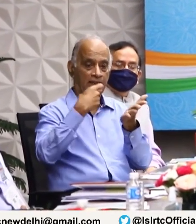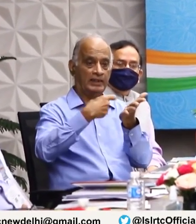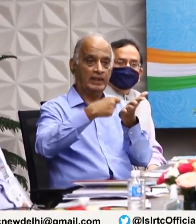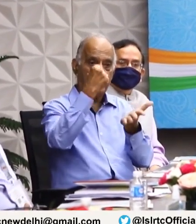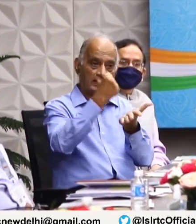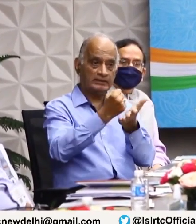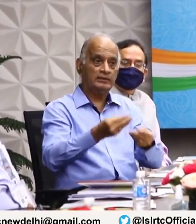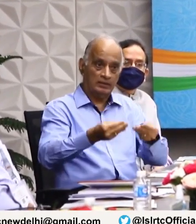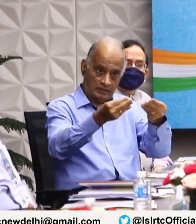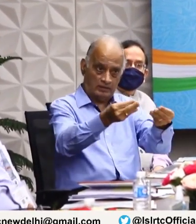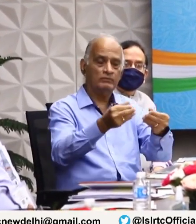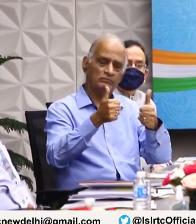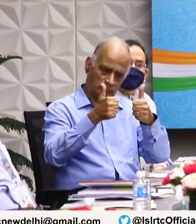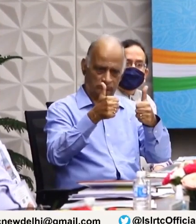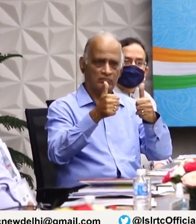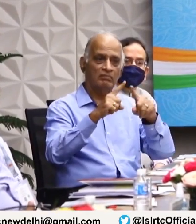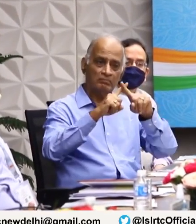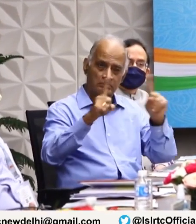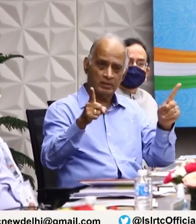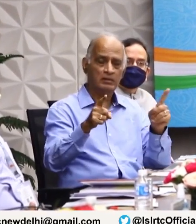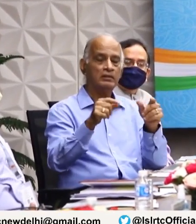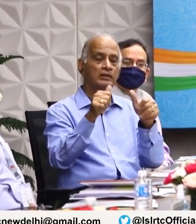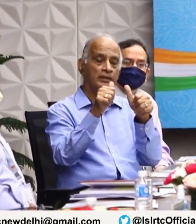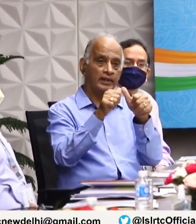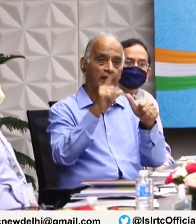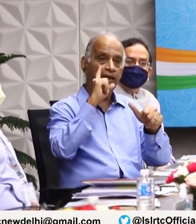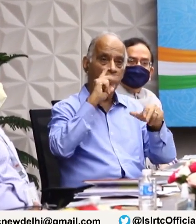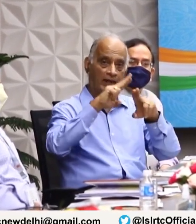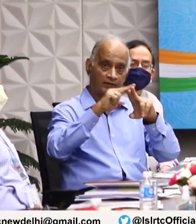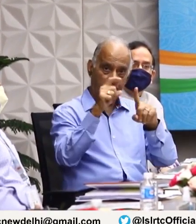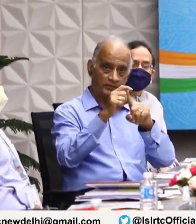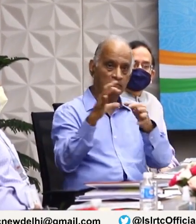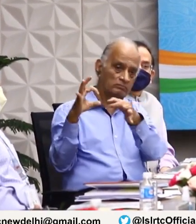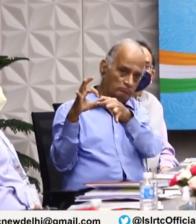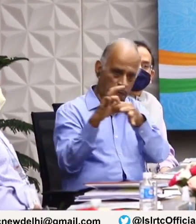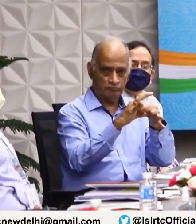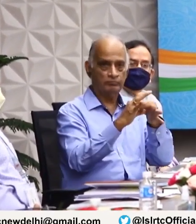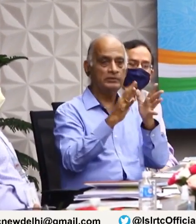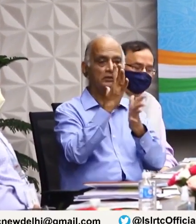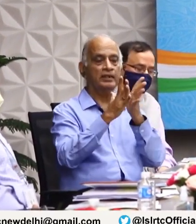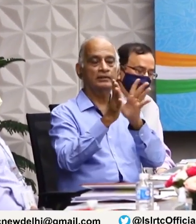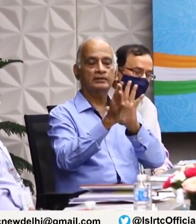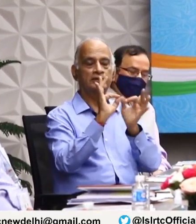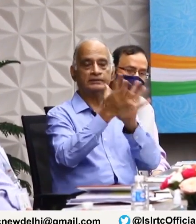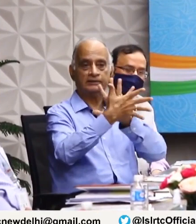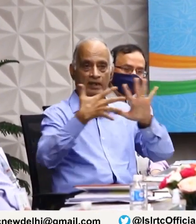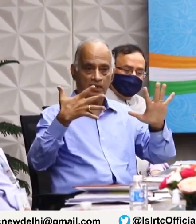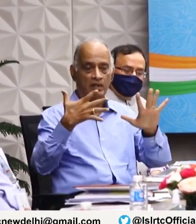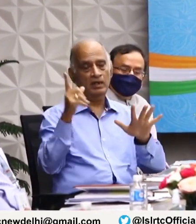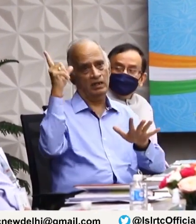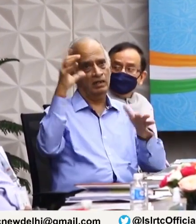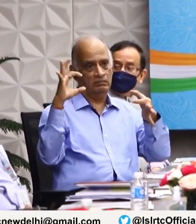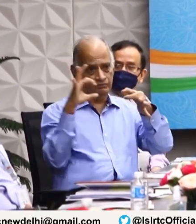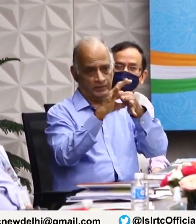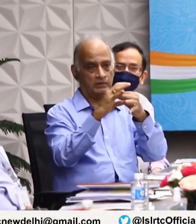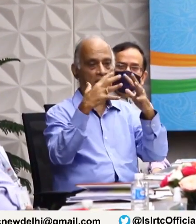हम सर्टिफिकेट जैसे RCI से उनको जो रजिस्ट्रेशन मिलता है उसी के साथ में हम चाहते हैं कि AIFT और इसलिया